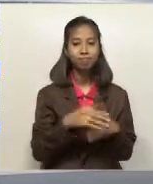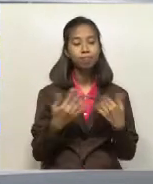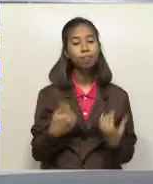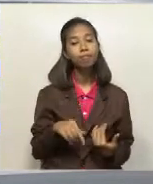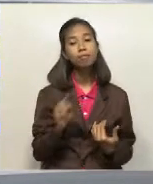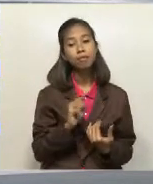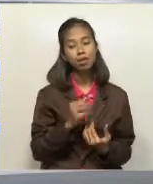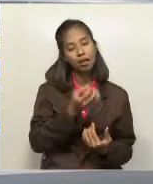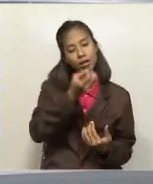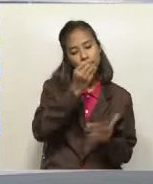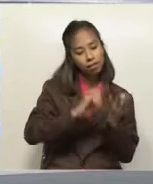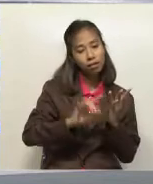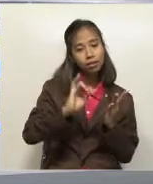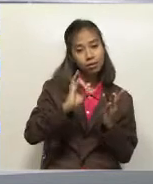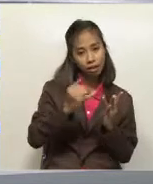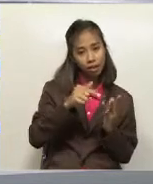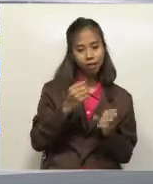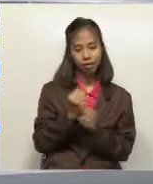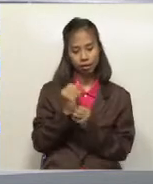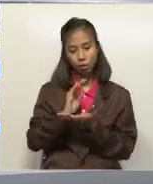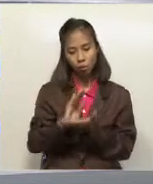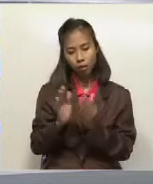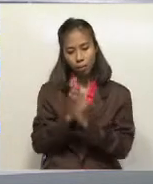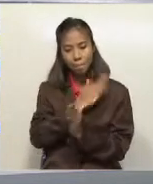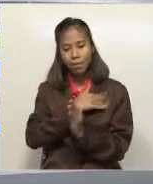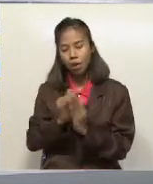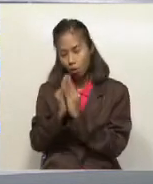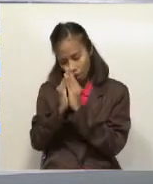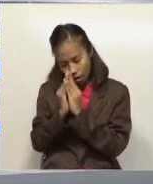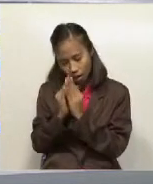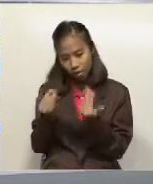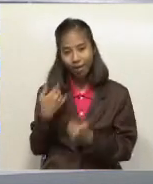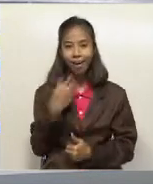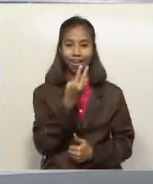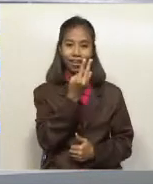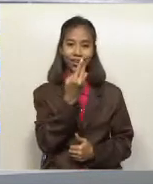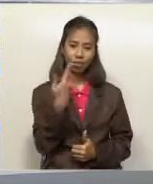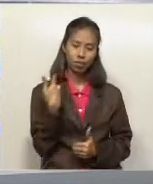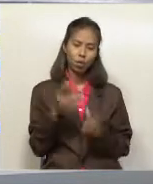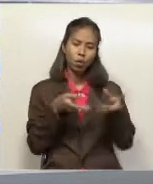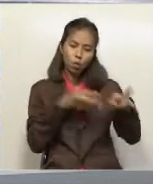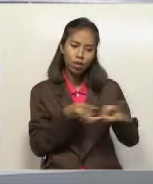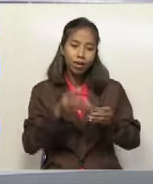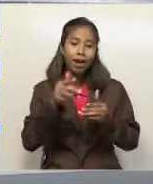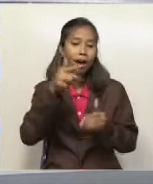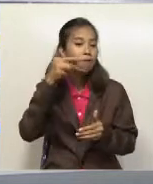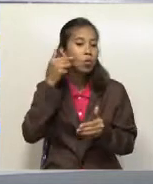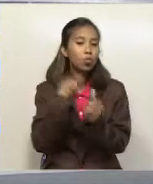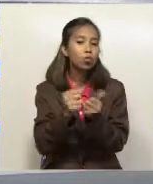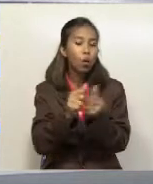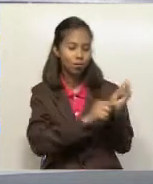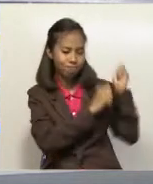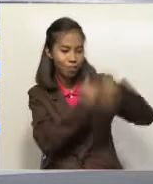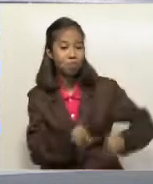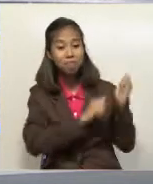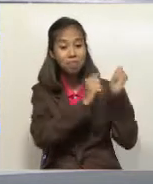จากจะได้ไปทานอาหารเจยังได้ไปทำบุญไหว้พระกันด้วยแล้วอาหารเมื่อสักครู่ก็มีมาสาธิตทำขนมตุ๊บตับให้ดูด้วยนะคะ